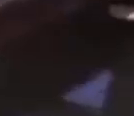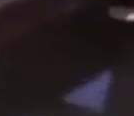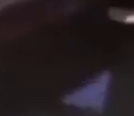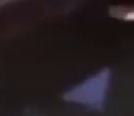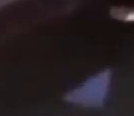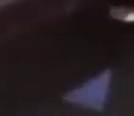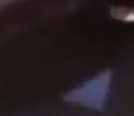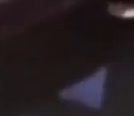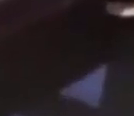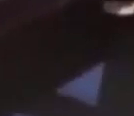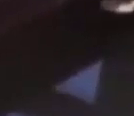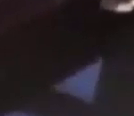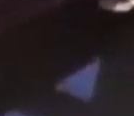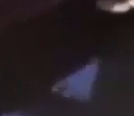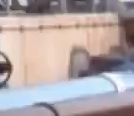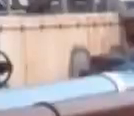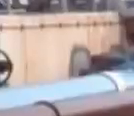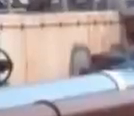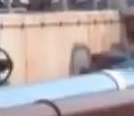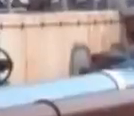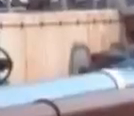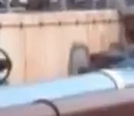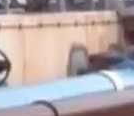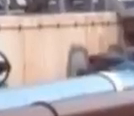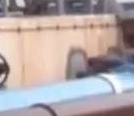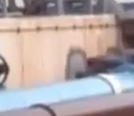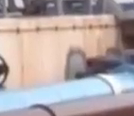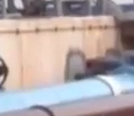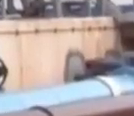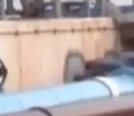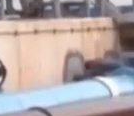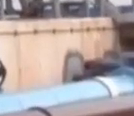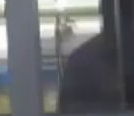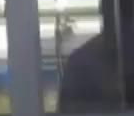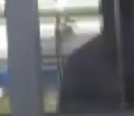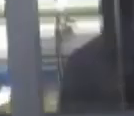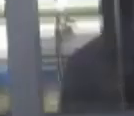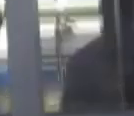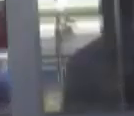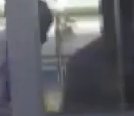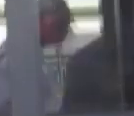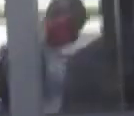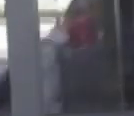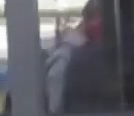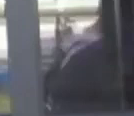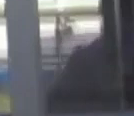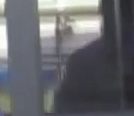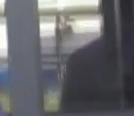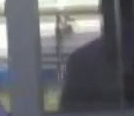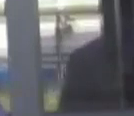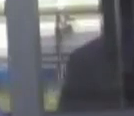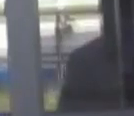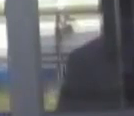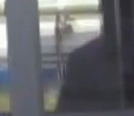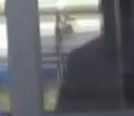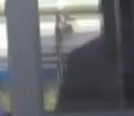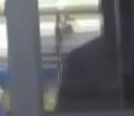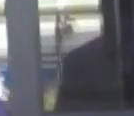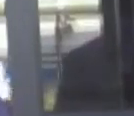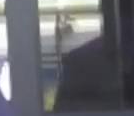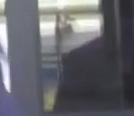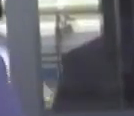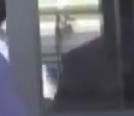Aba National Water bakwasiddwa pulojekiti y'amazzi e Katosi. Waye Dr. Kigundo